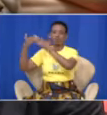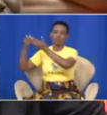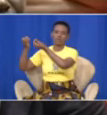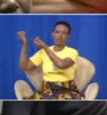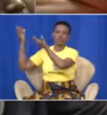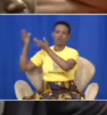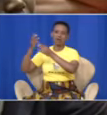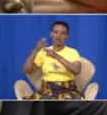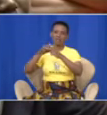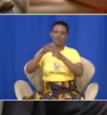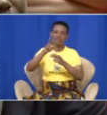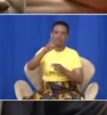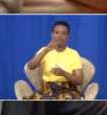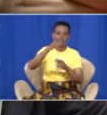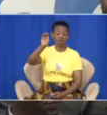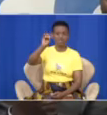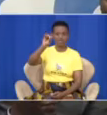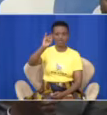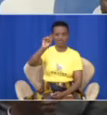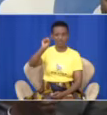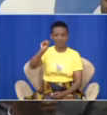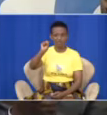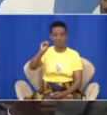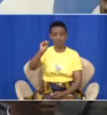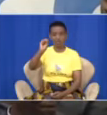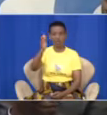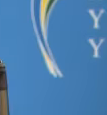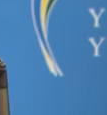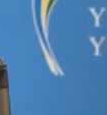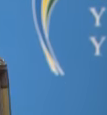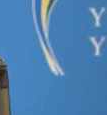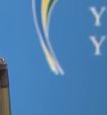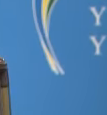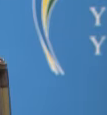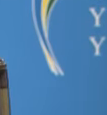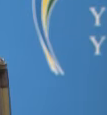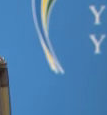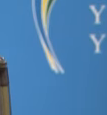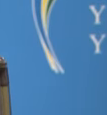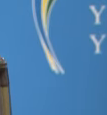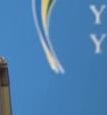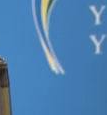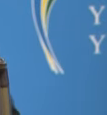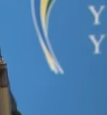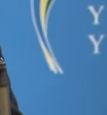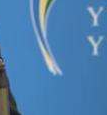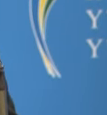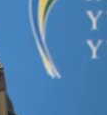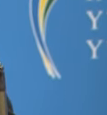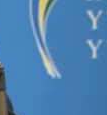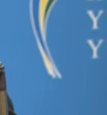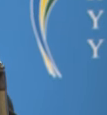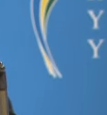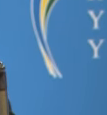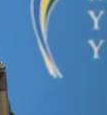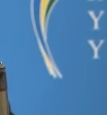ngo barebere hamwe uko igihugu gihagaze n'icyakorwa ngo gikomeze gutera imbere. Dukomeje kugera kuri byinshi